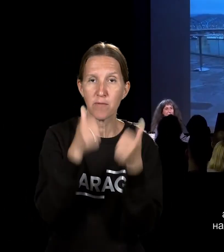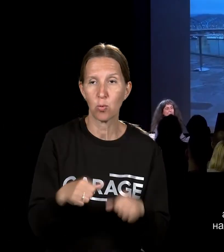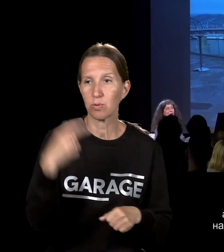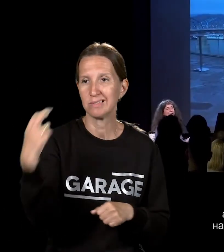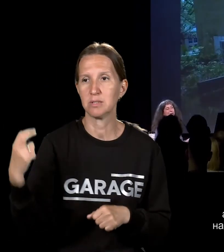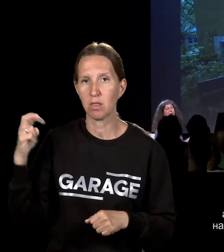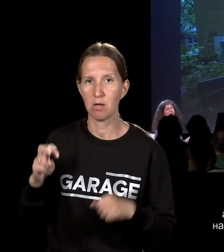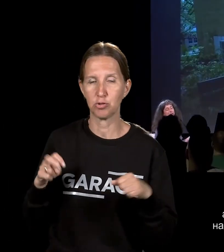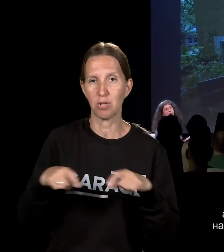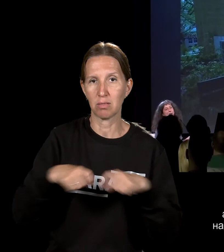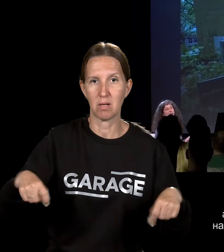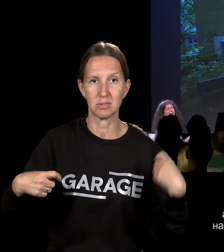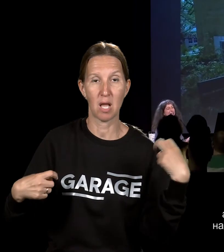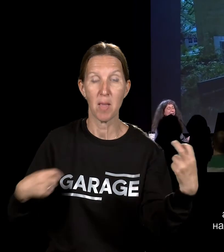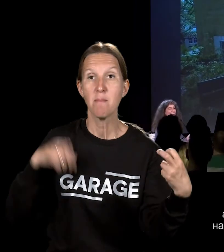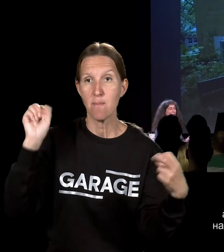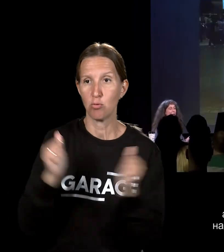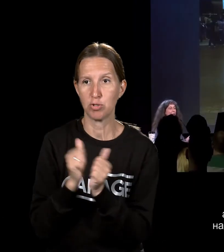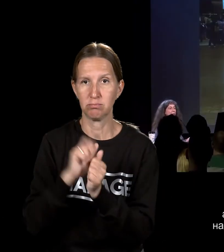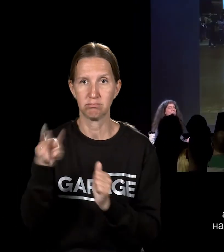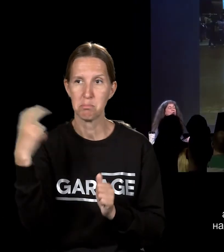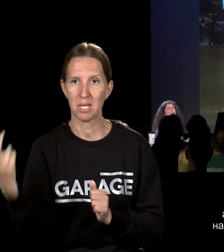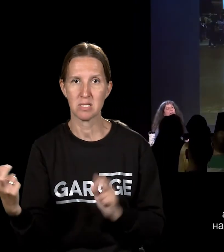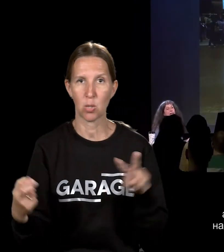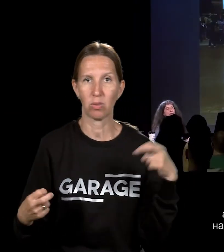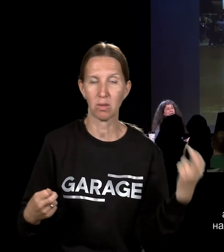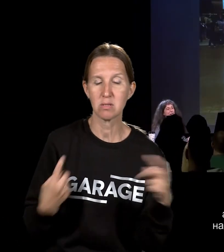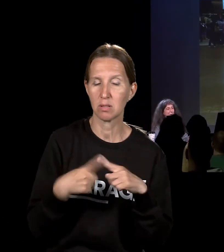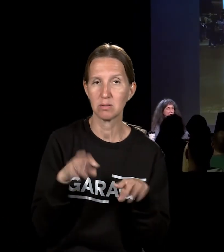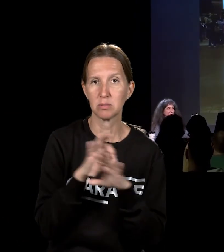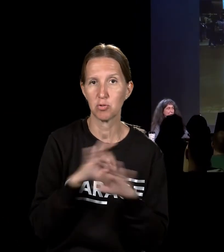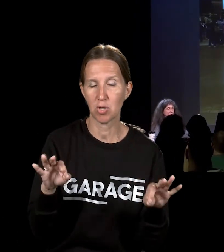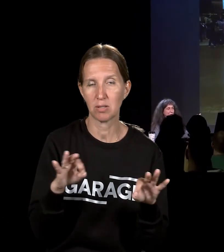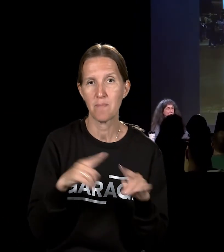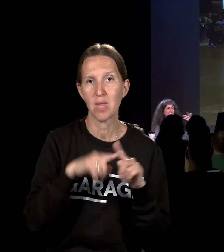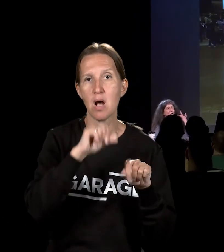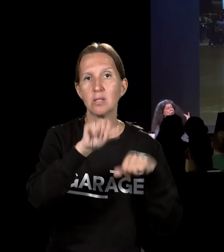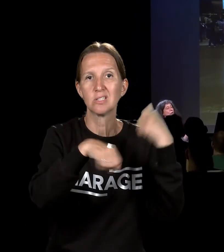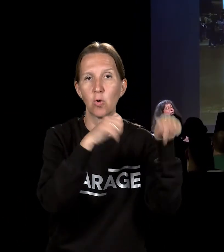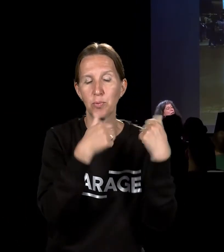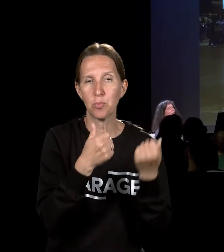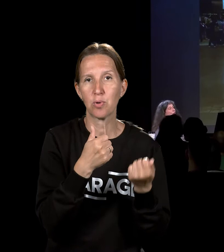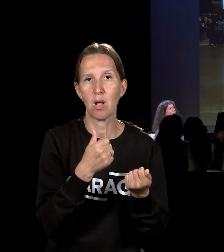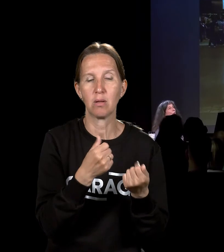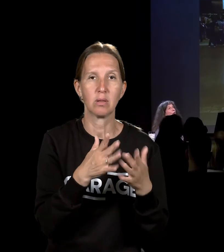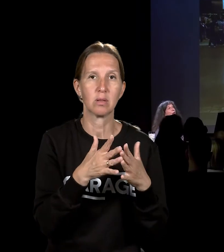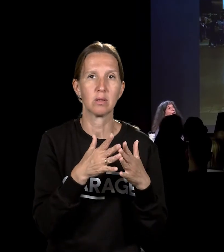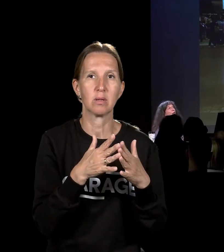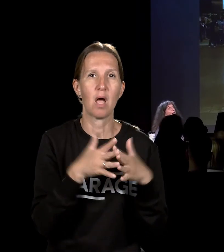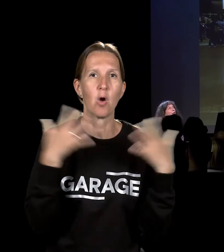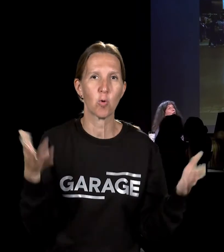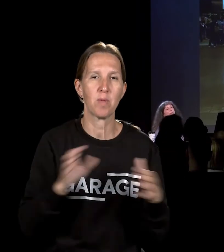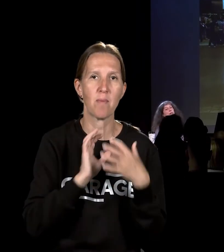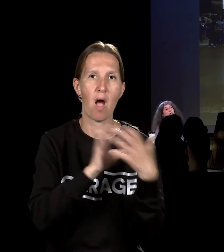да, это просто фигуры, которые сидят на скамейках, это фигуры, к которым мы можем присоединиться, это вот эти вот замечательные скульптуры, которые стоят на огромном